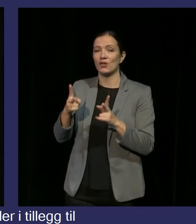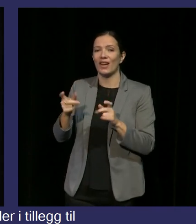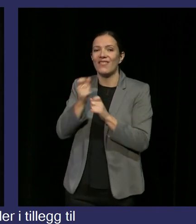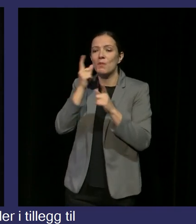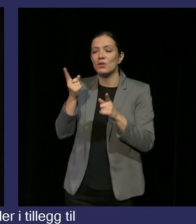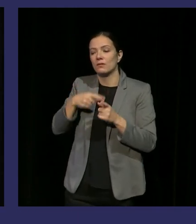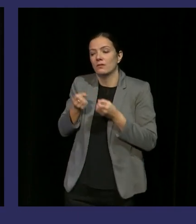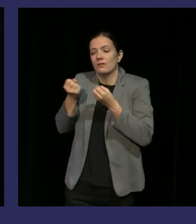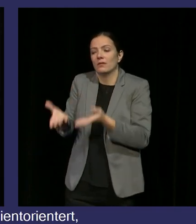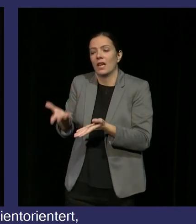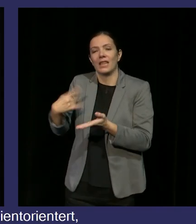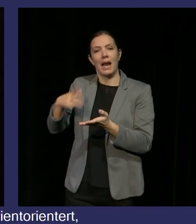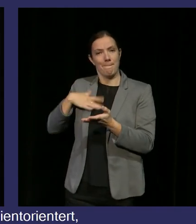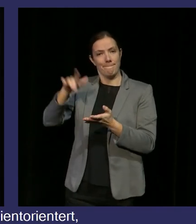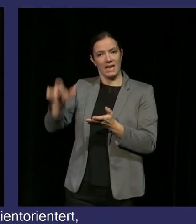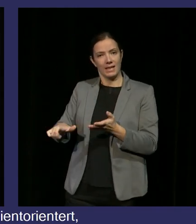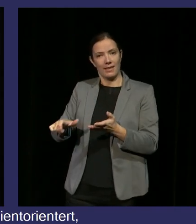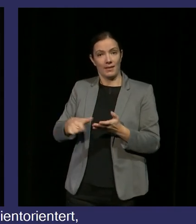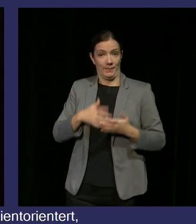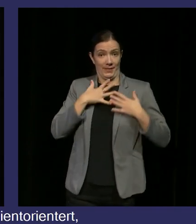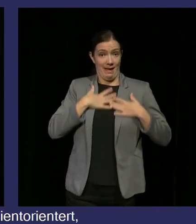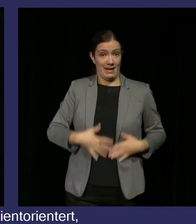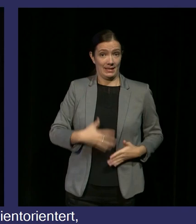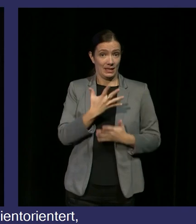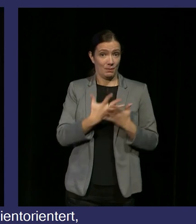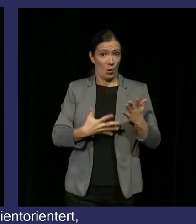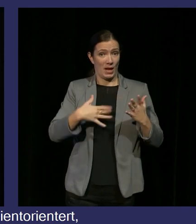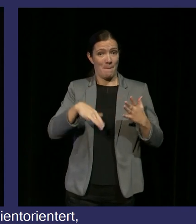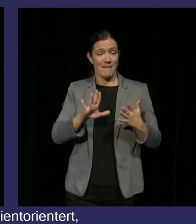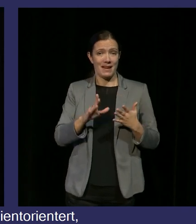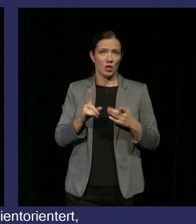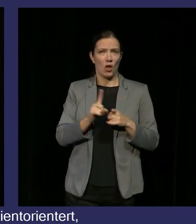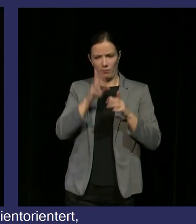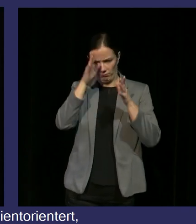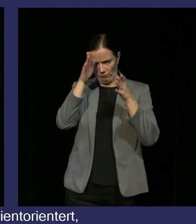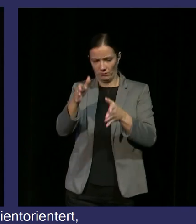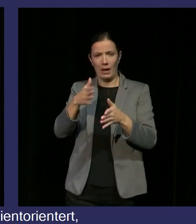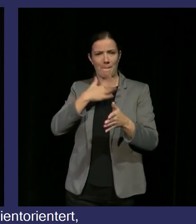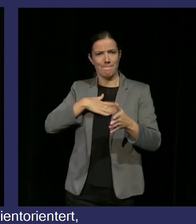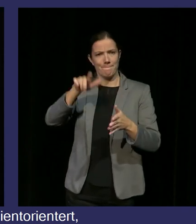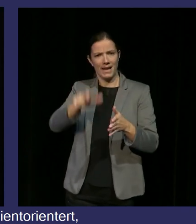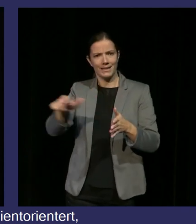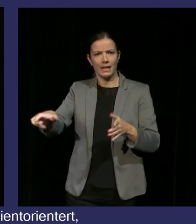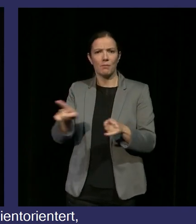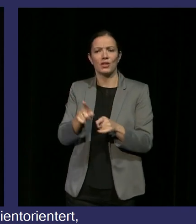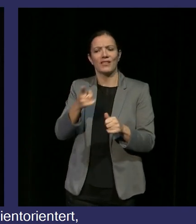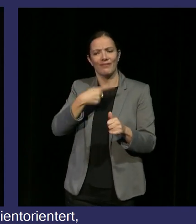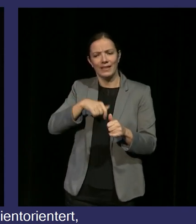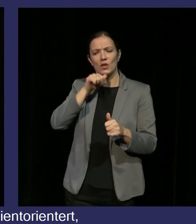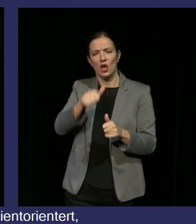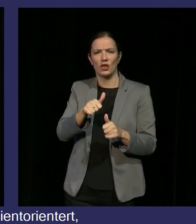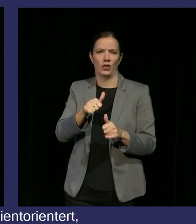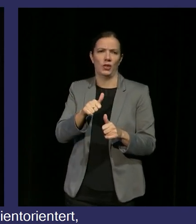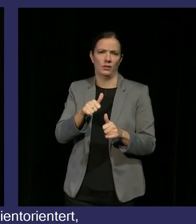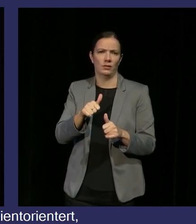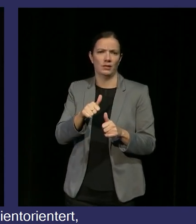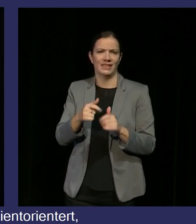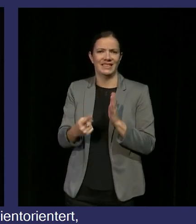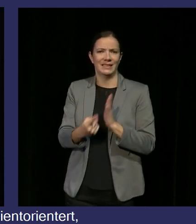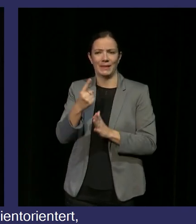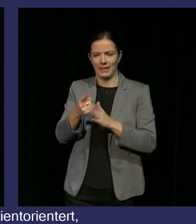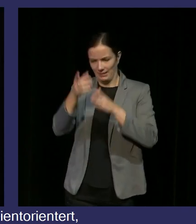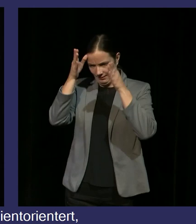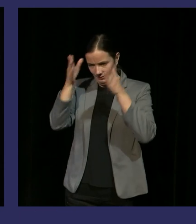gir til pasientene. For at helsespråket skal bli mer pasientorientert, så vi nødt til å kommunisere spesielt